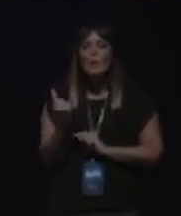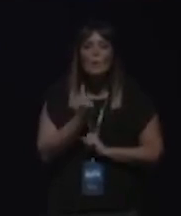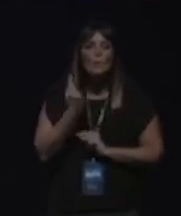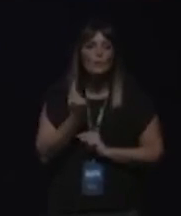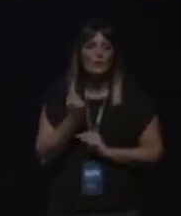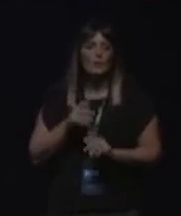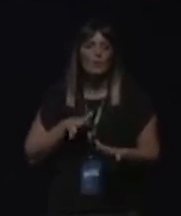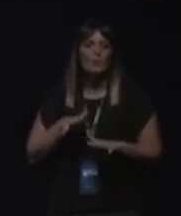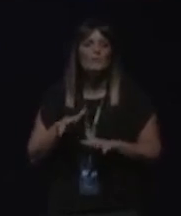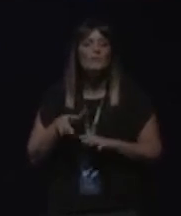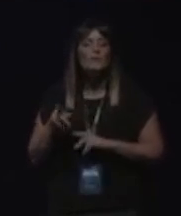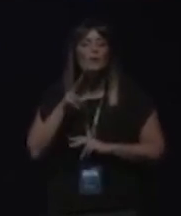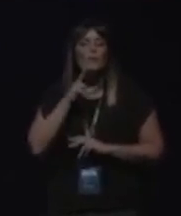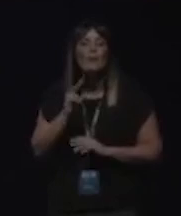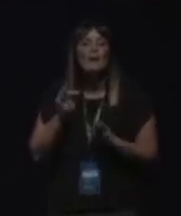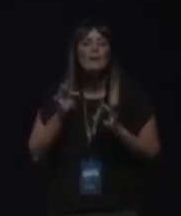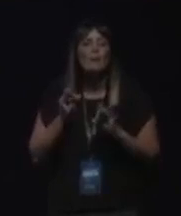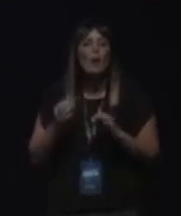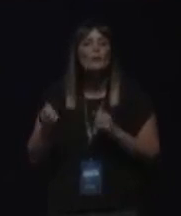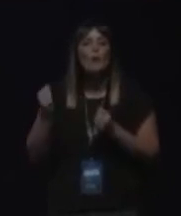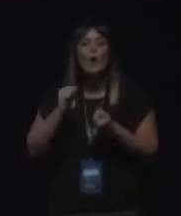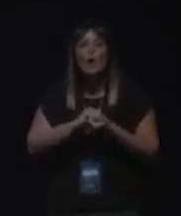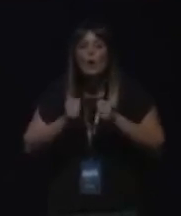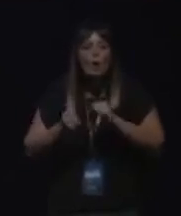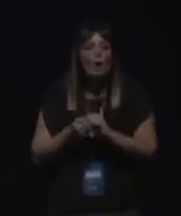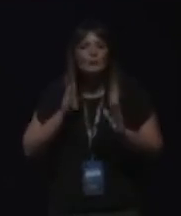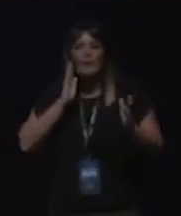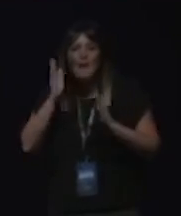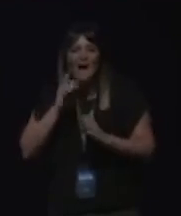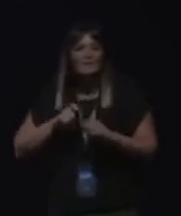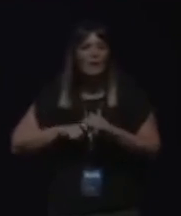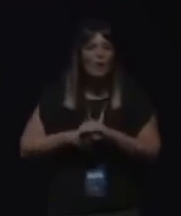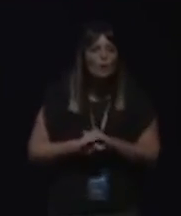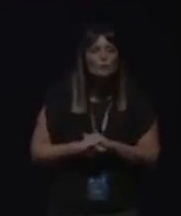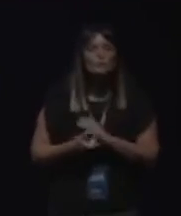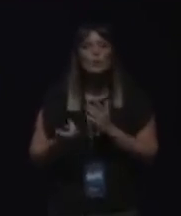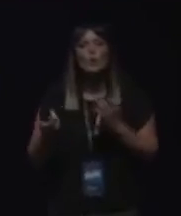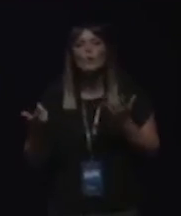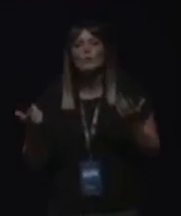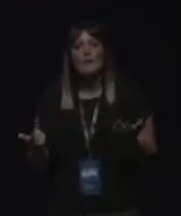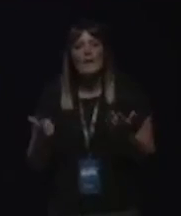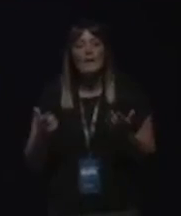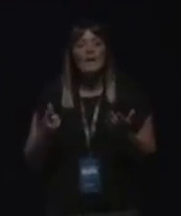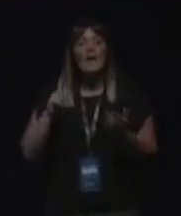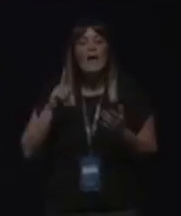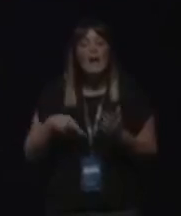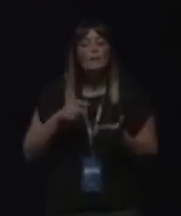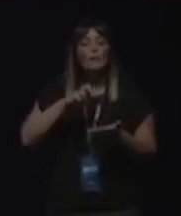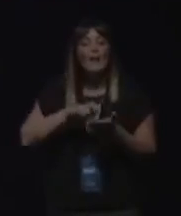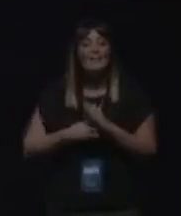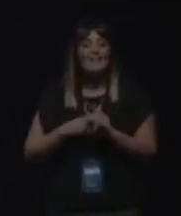movimento che parla di lotta alle mafie, lotta alla corruzione, lotta all'evasione.